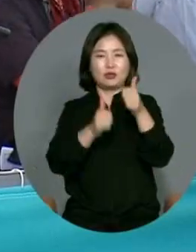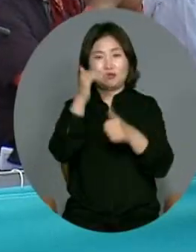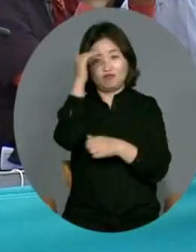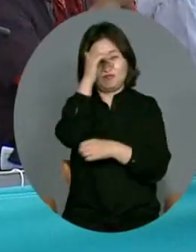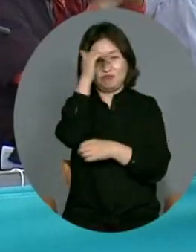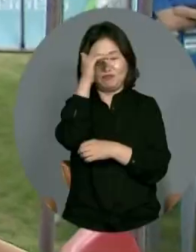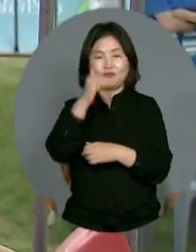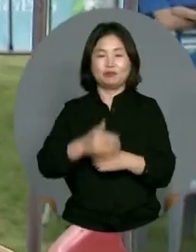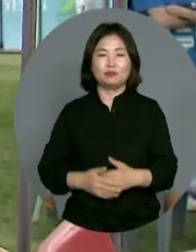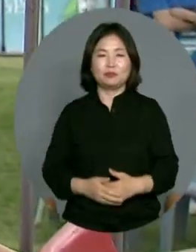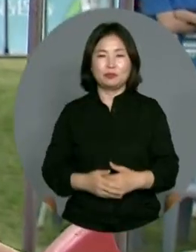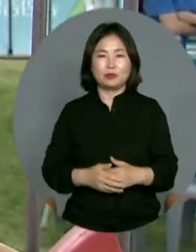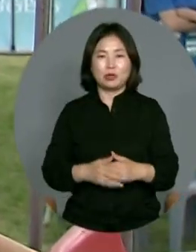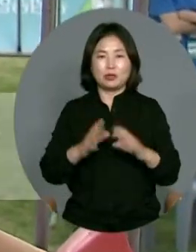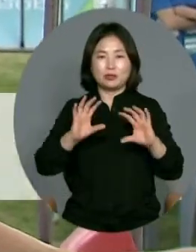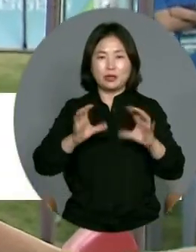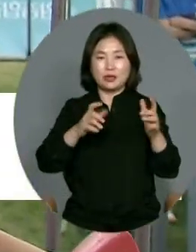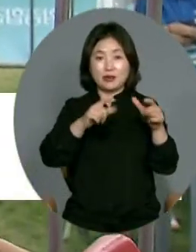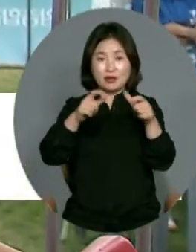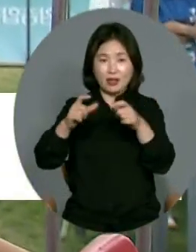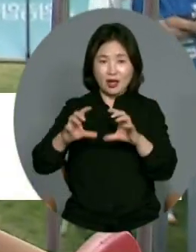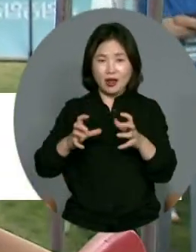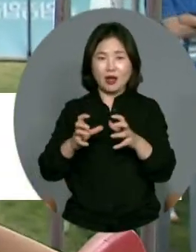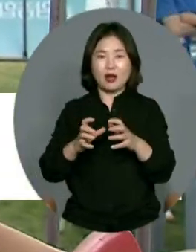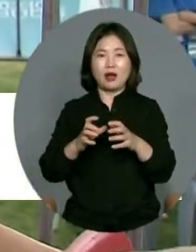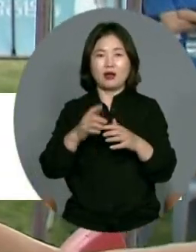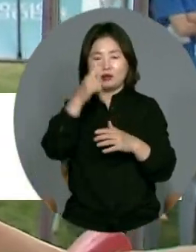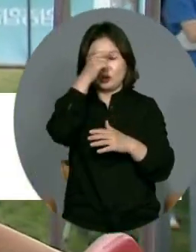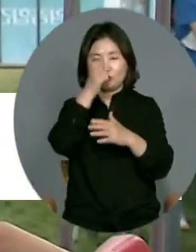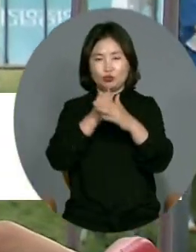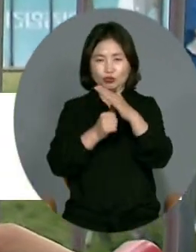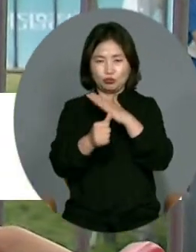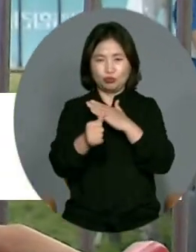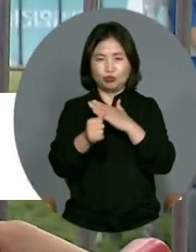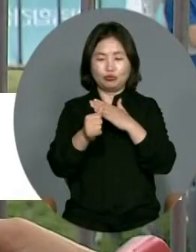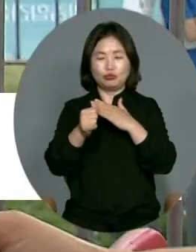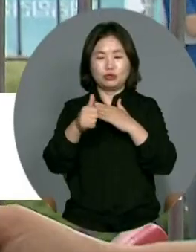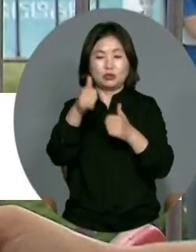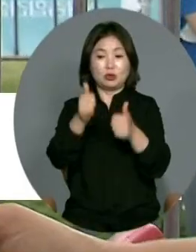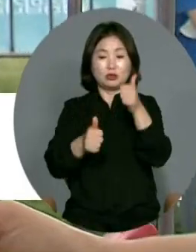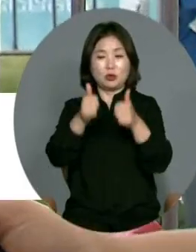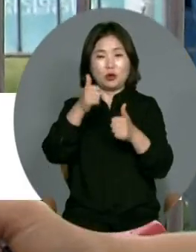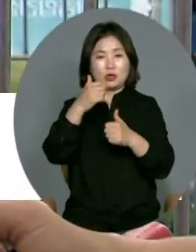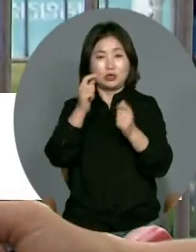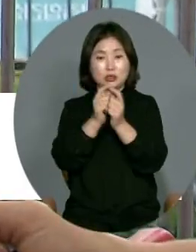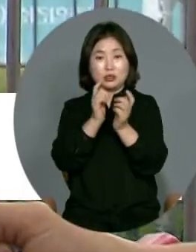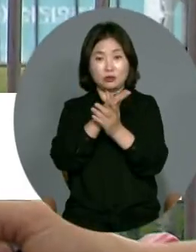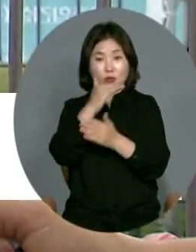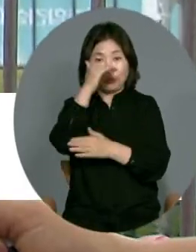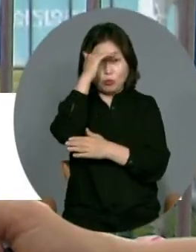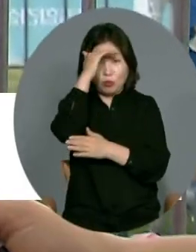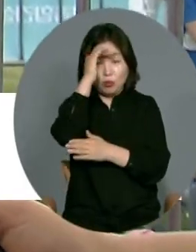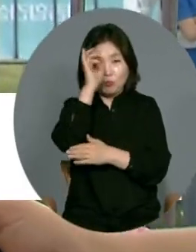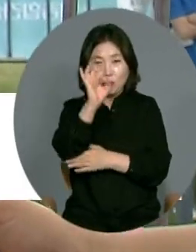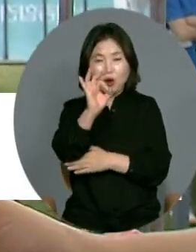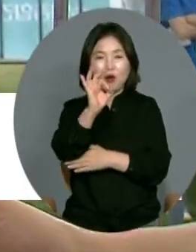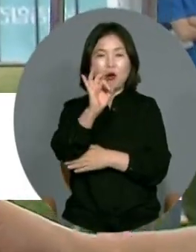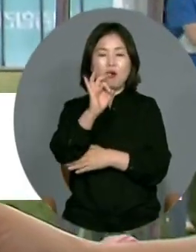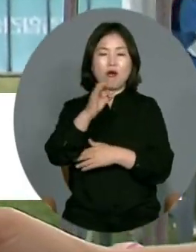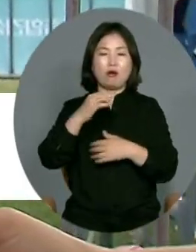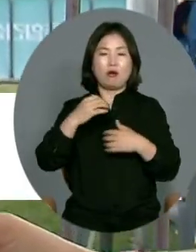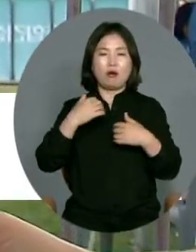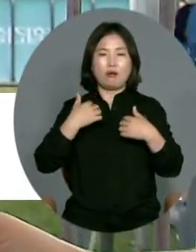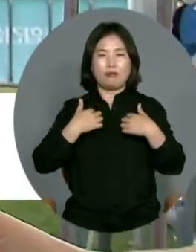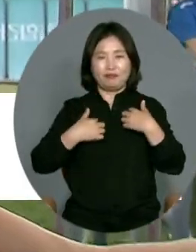즐겼습니다. 세계 여러 나라 국가에서 선수들 경기하는 걸 직접 생생하게 앞으로 보게